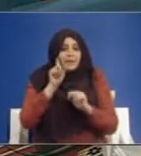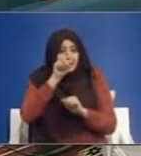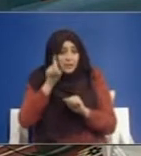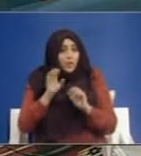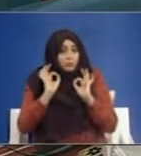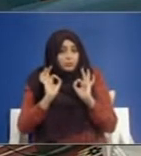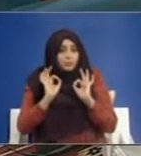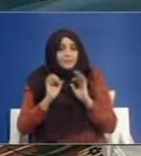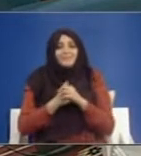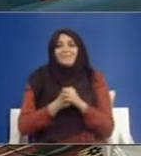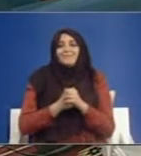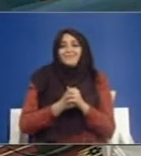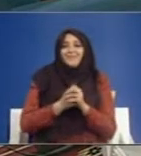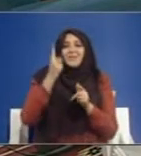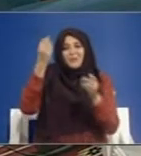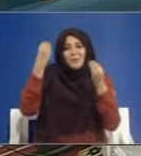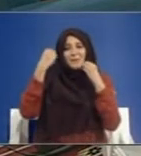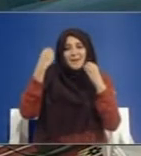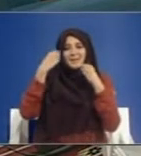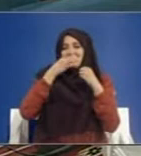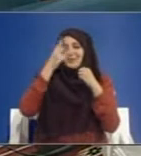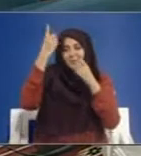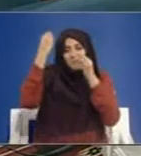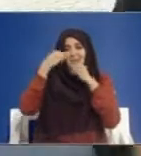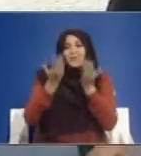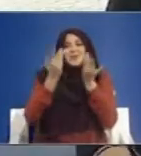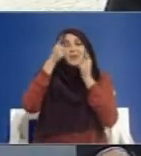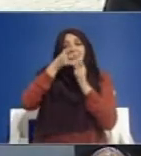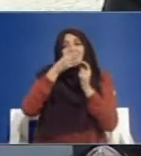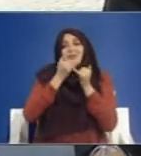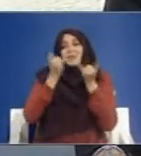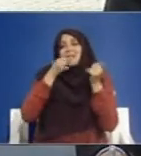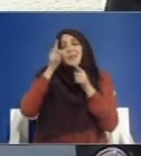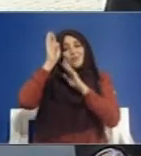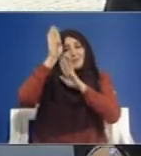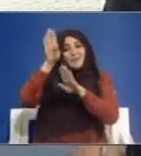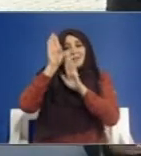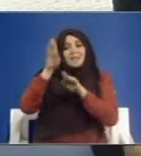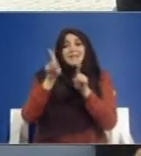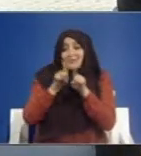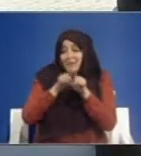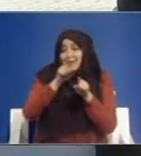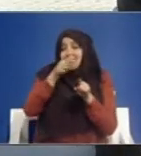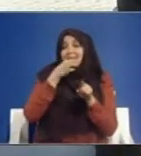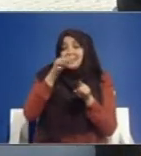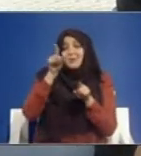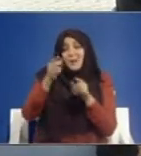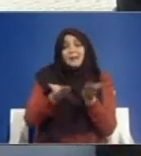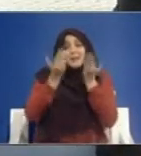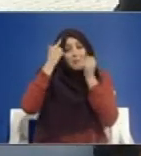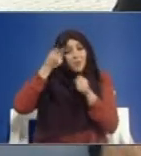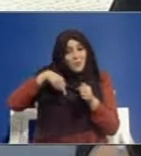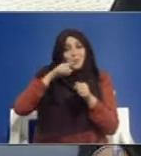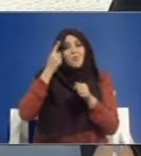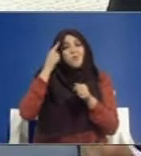بارك الله فيكم خالتي، الله يبارك فيك، ربي يسترك وربي يحفظك ربي يقبل عليك. انت ادعينا، انت ادعينا وادعي البلاد ماذا تذكري